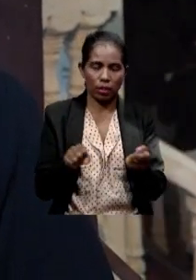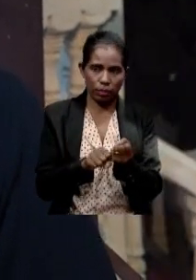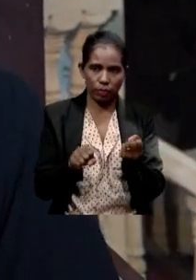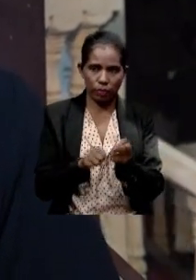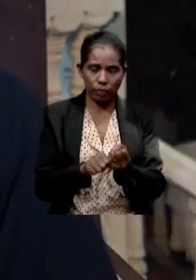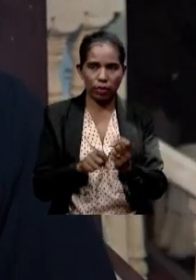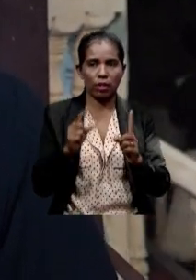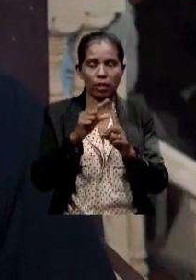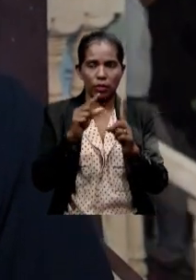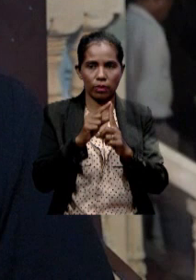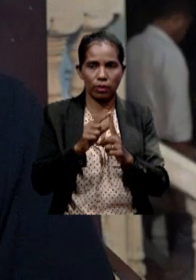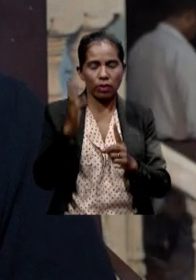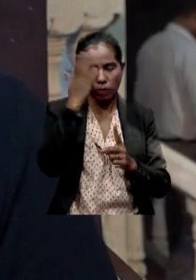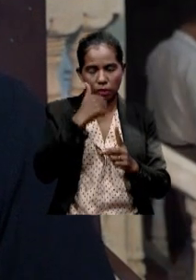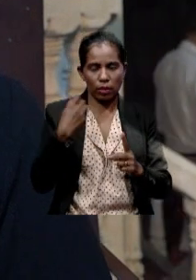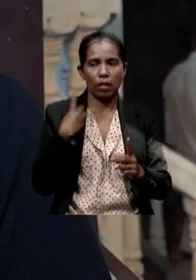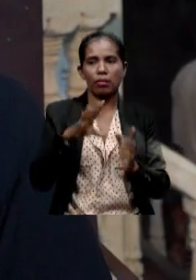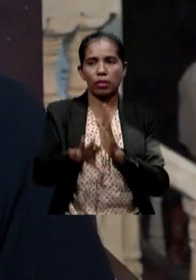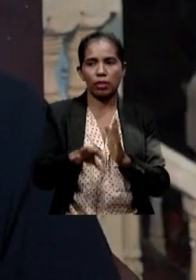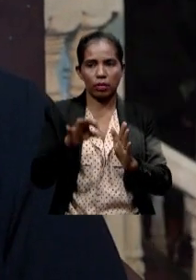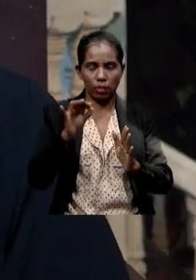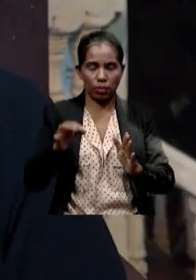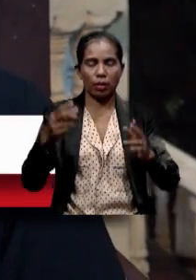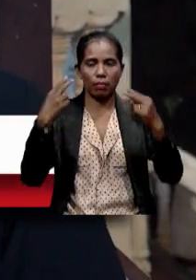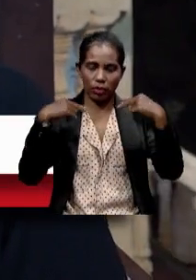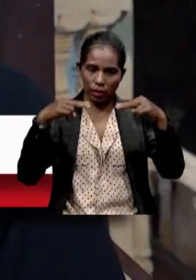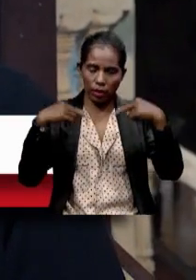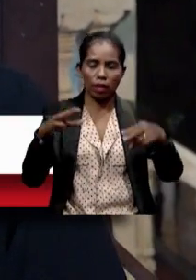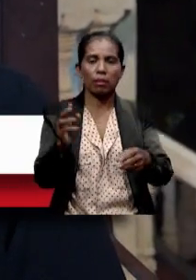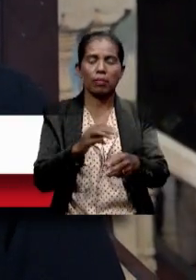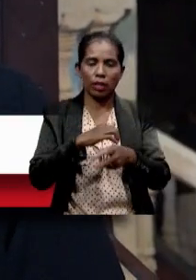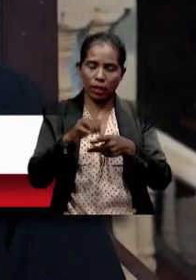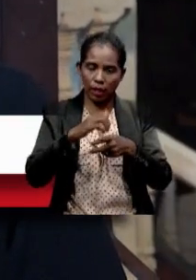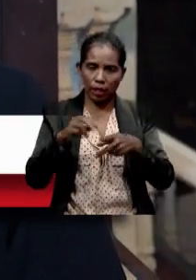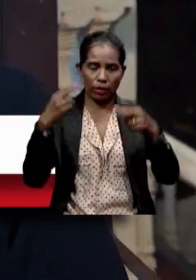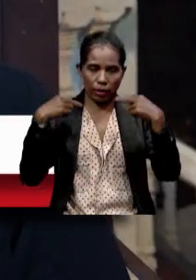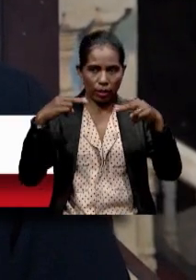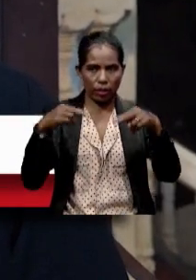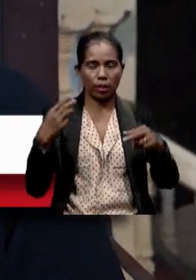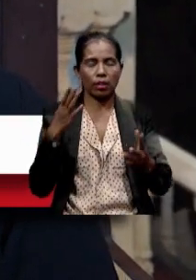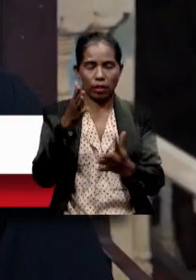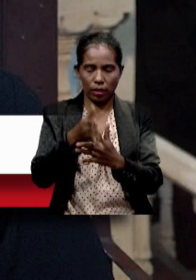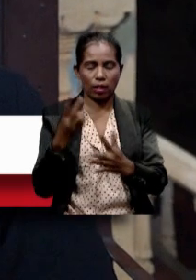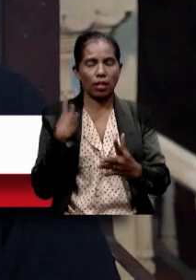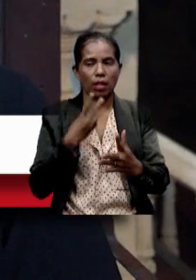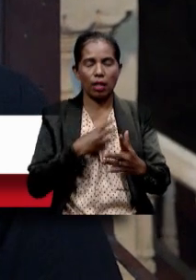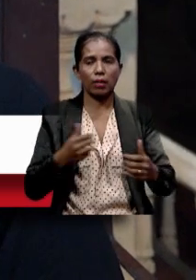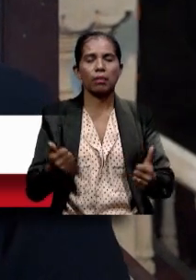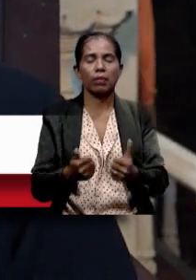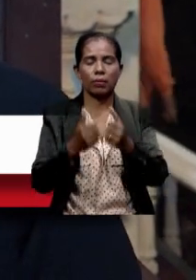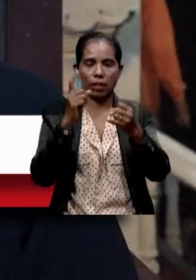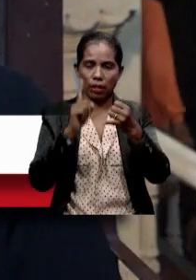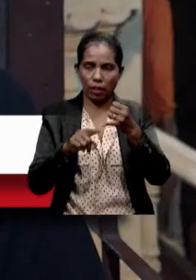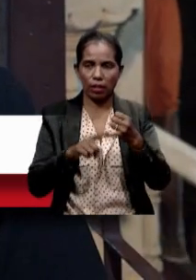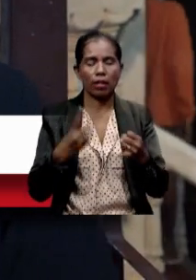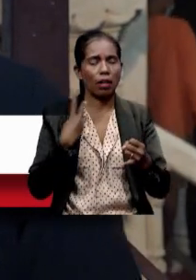Dia fuang furak nebe mak amisimu durante ami insayu. Konsege ohin ami tama dunia grand final ida ne. Ami